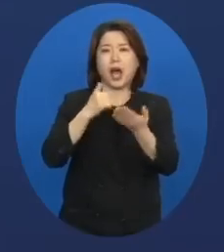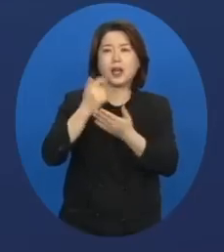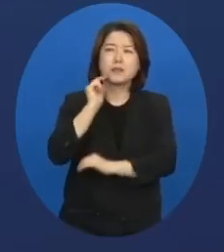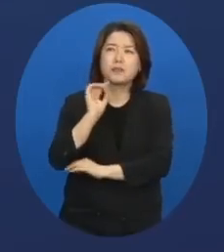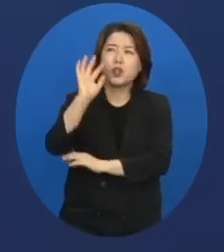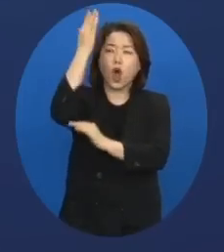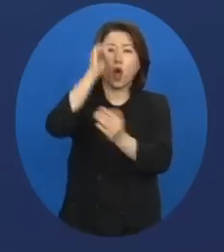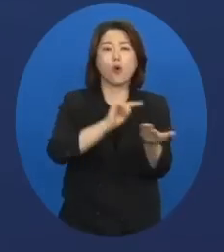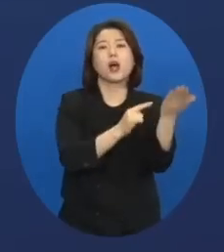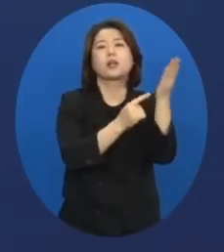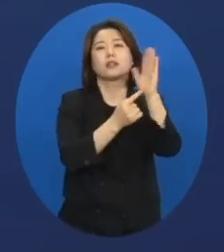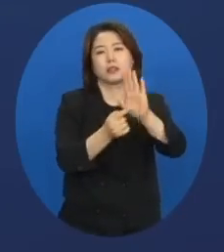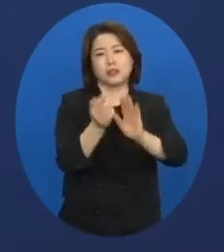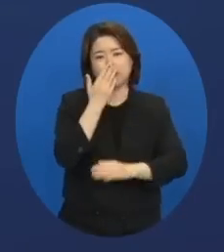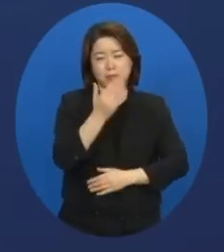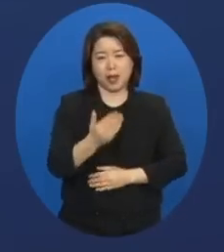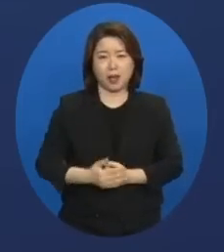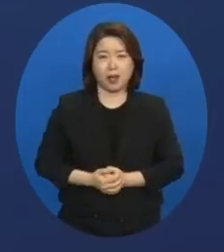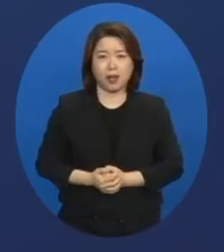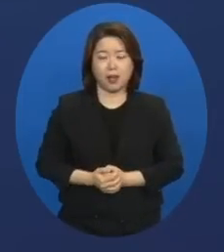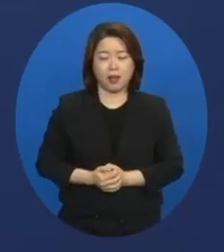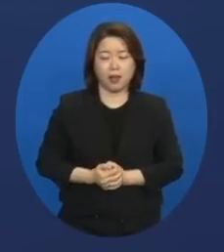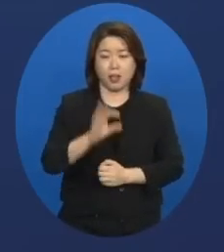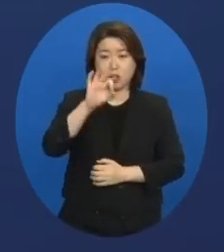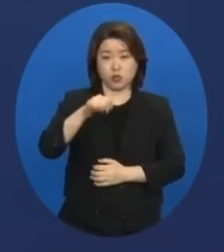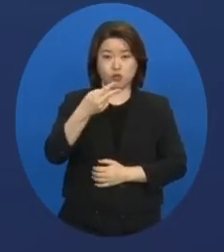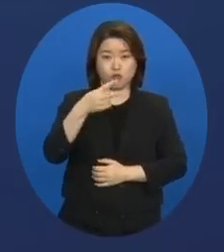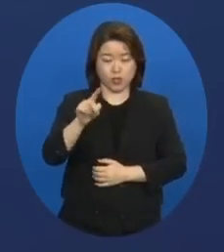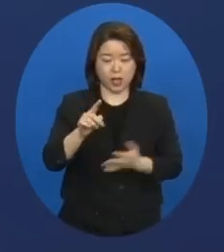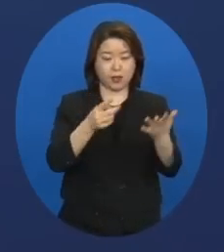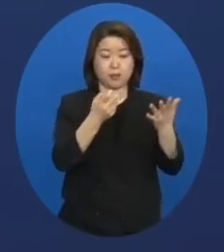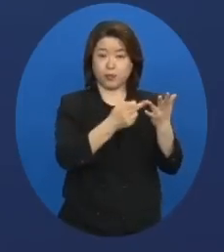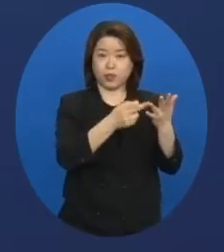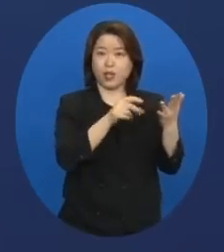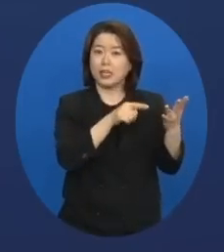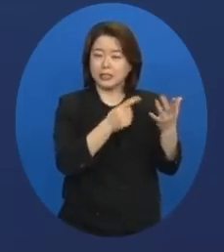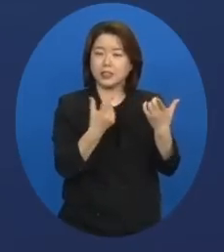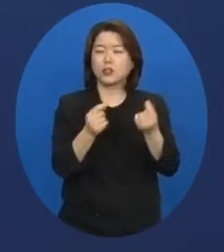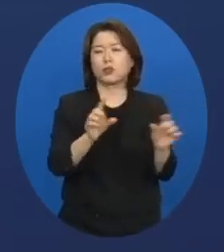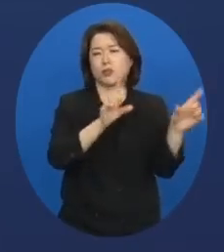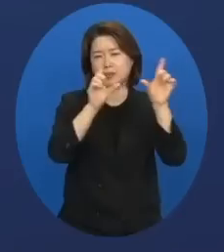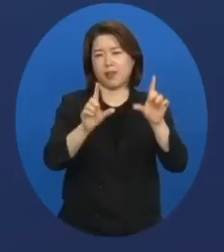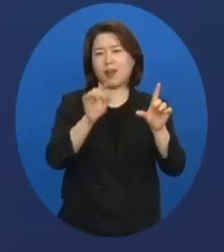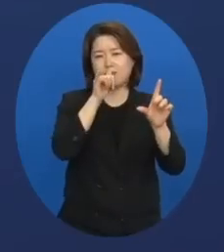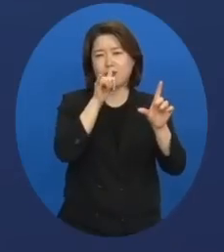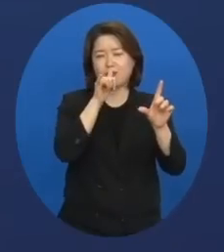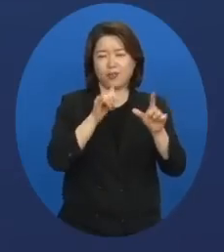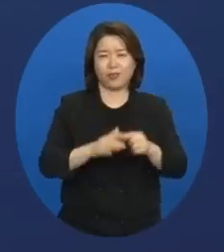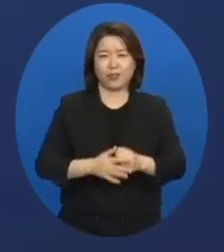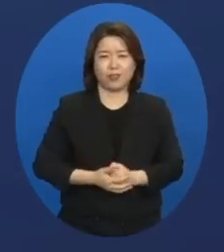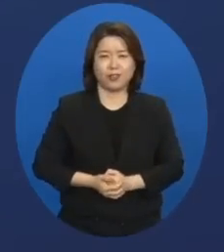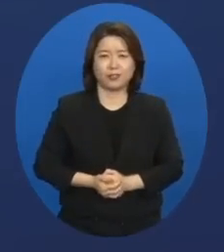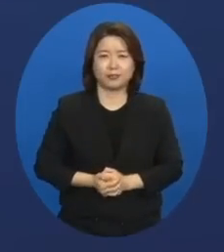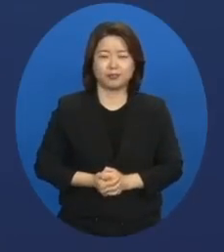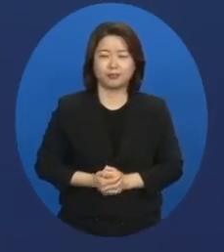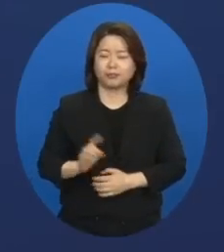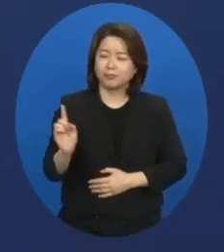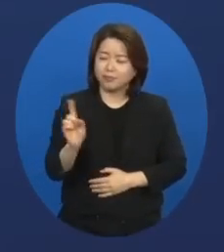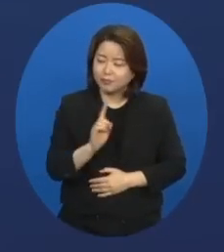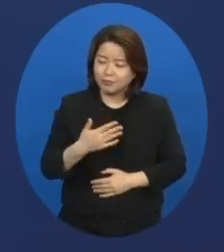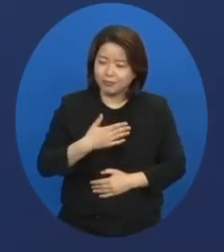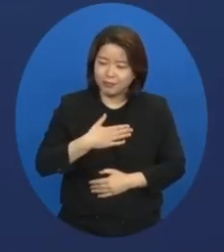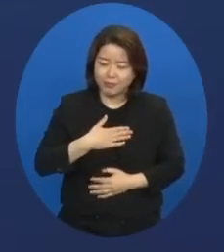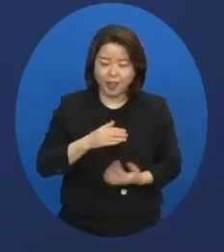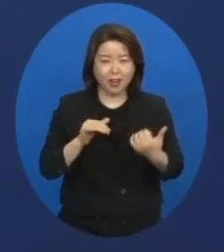영광을 드러내시는 겁니다. 유다가 그렇게 살았던 겁니다. 도대체 나는